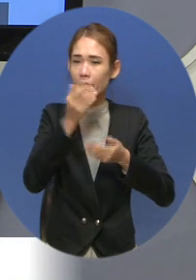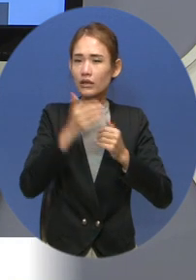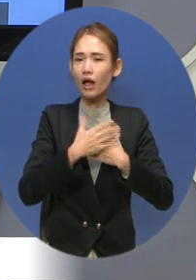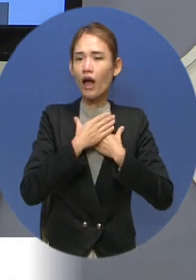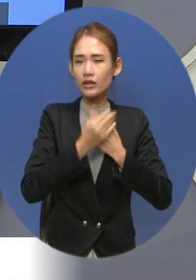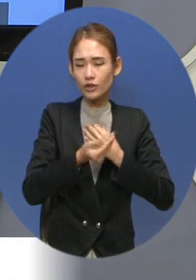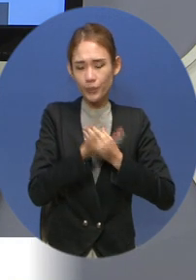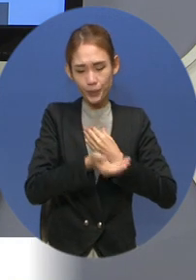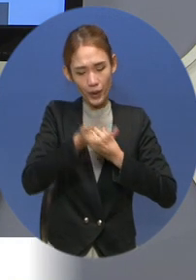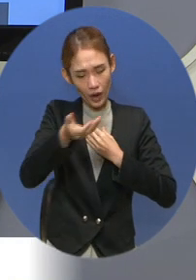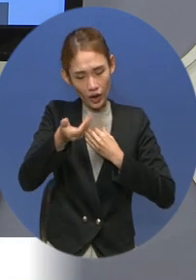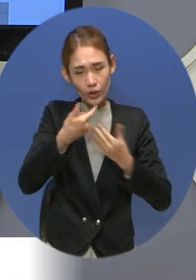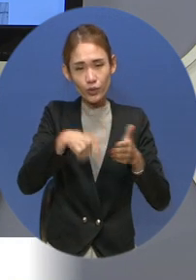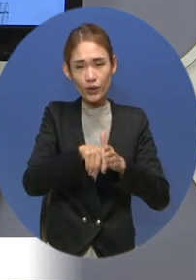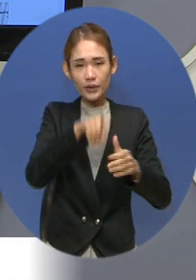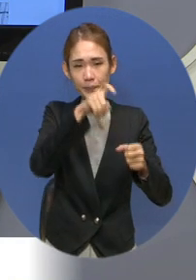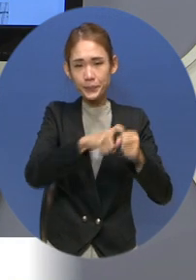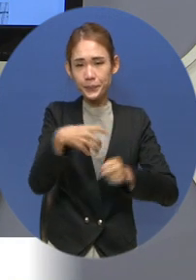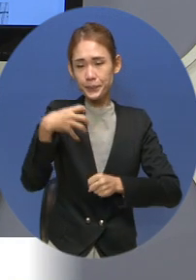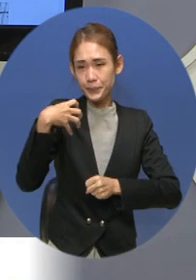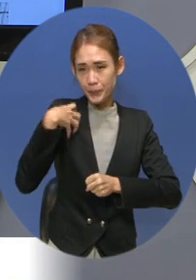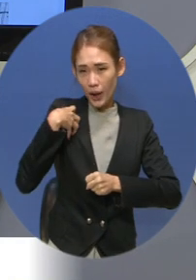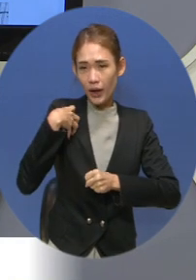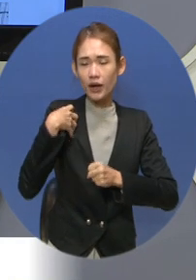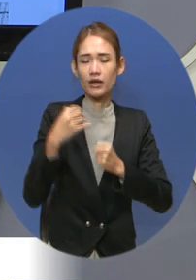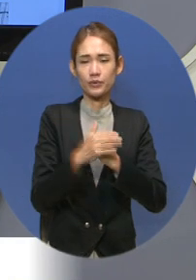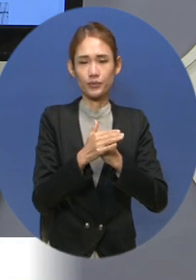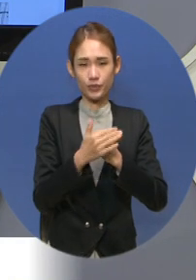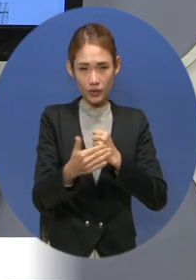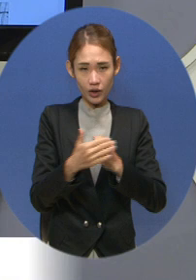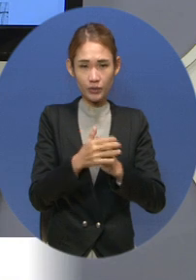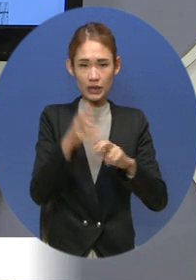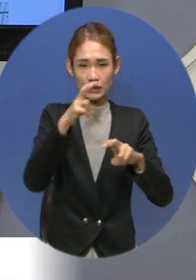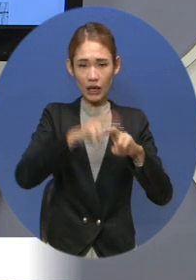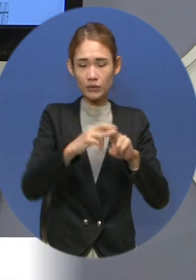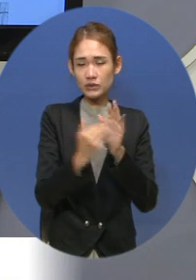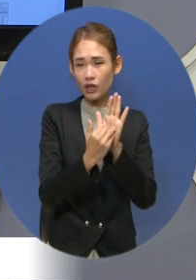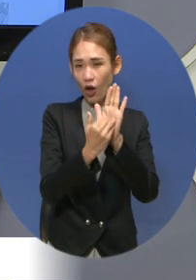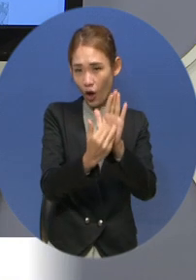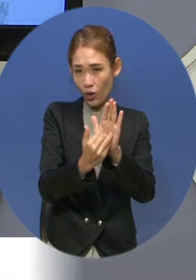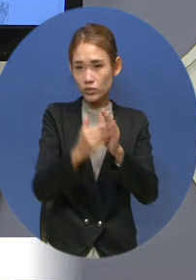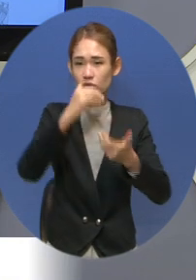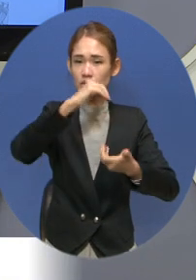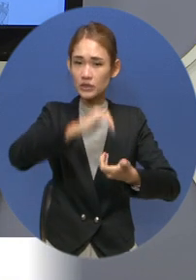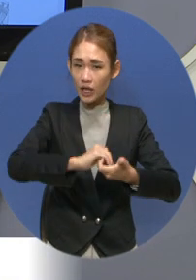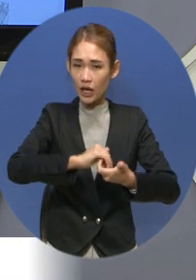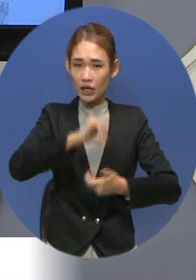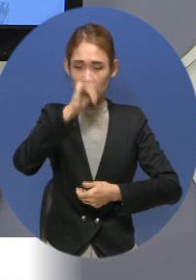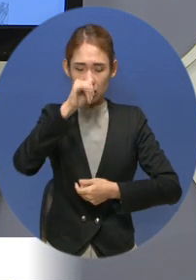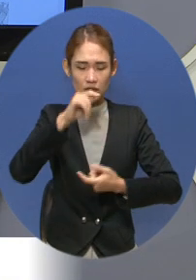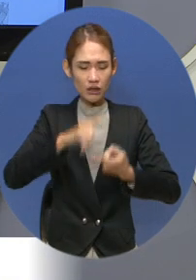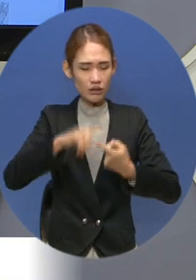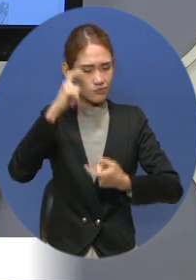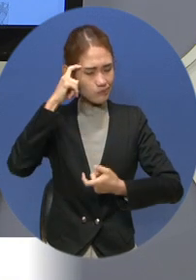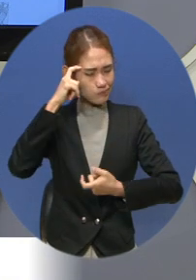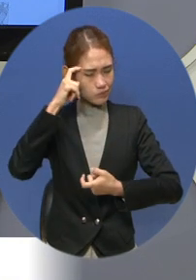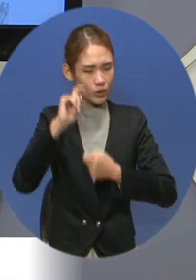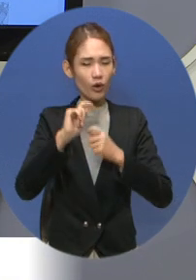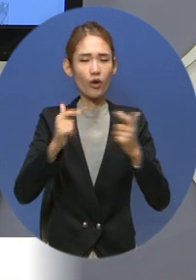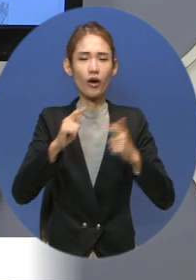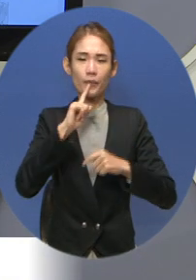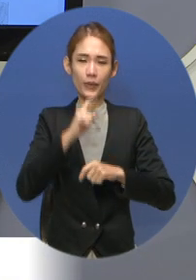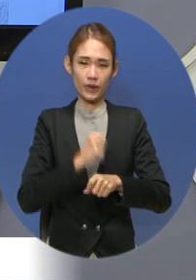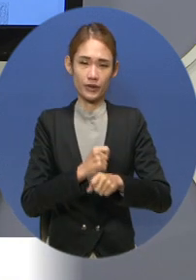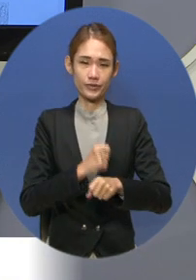이동 편의를 제공하는 책임을 다하는 것이기에 탑승 거부 또는 제한 했다고 보기는 어렵다고 판단